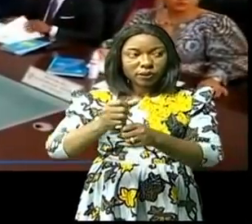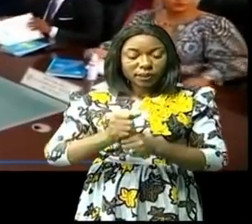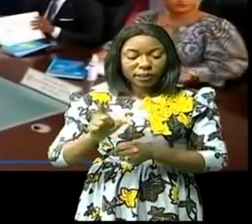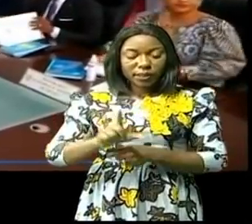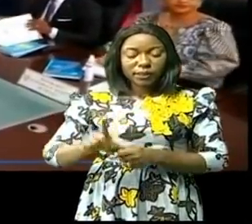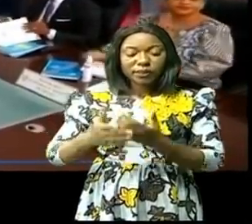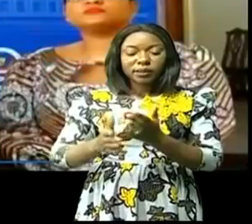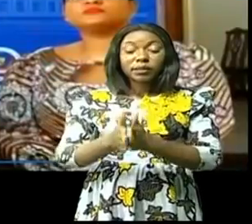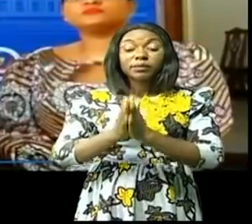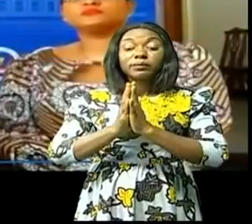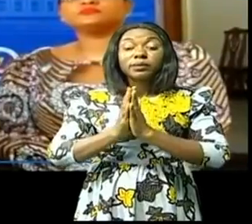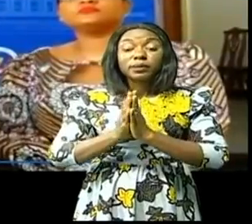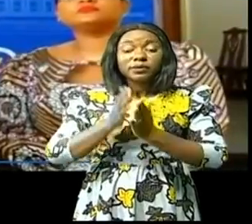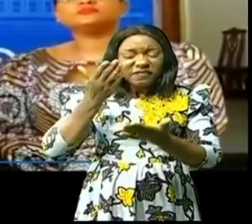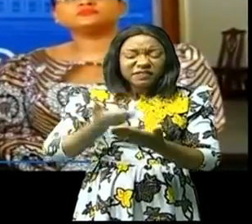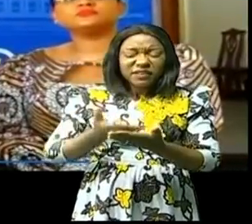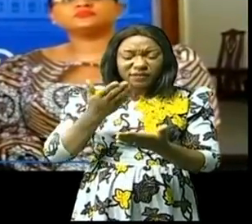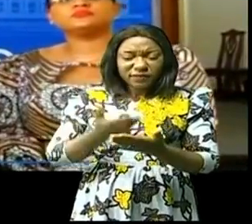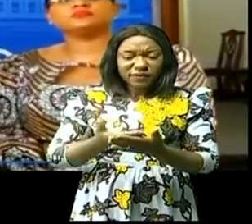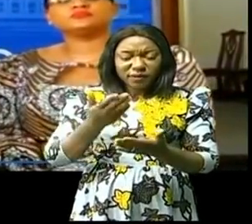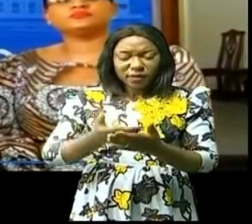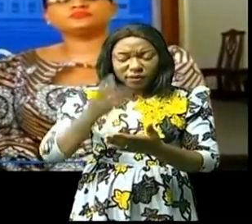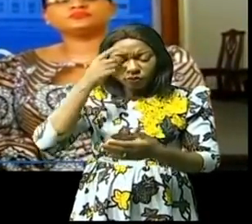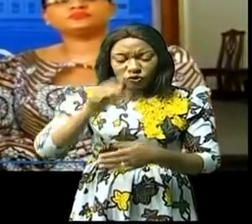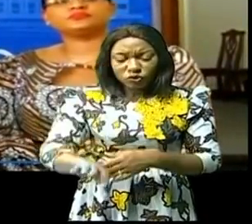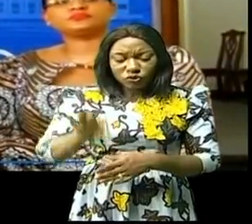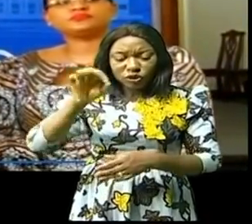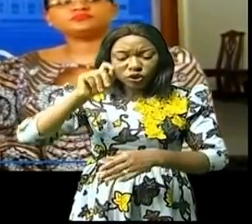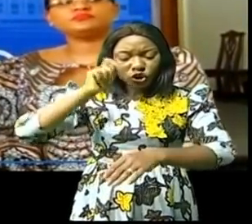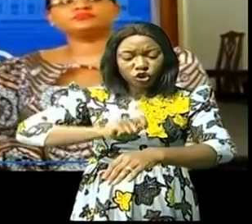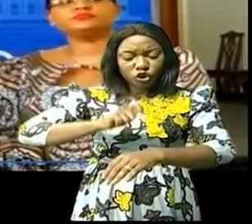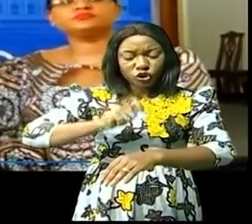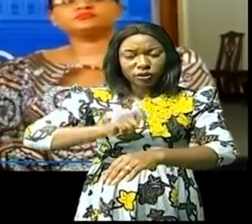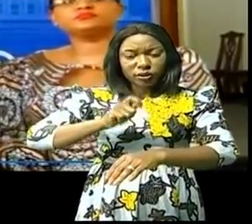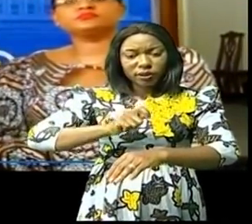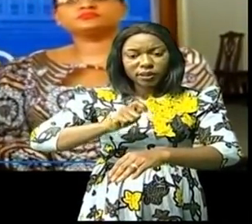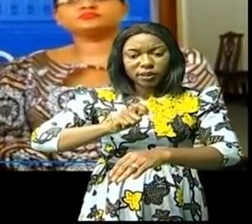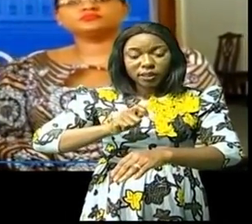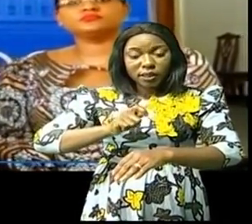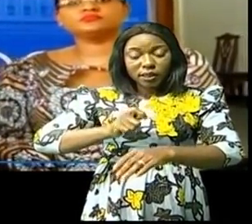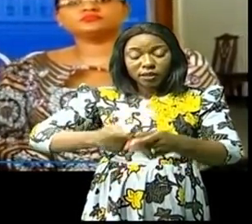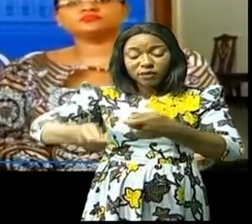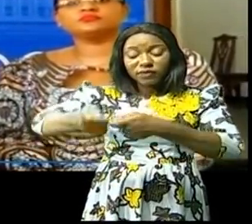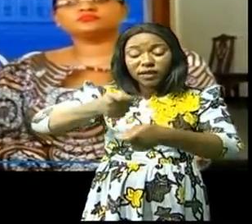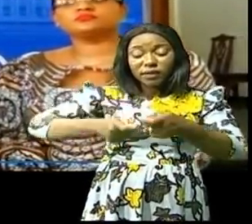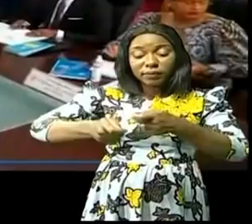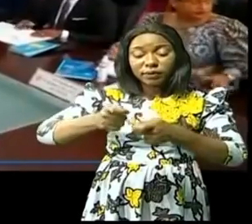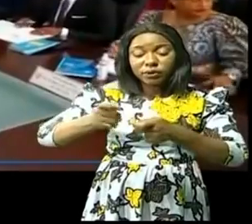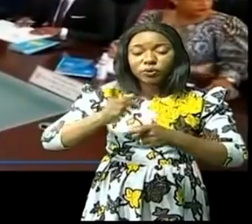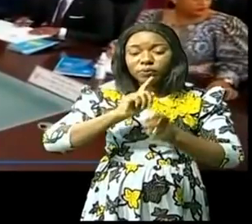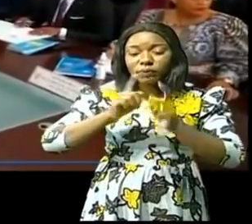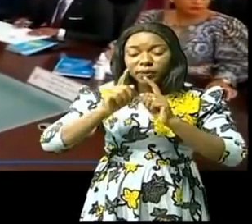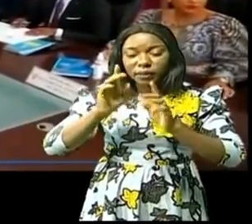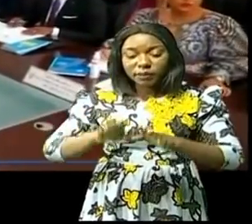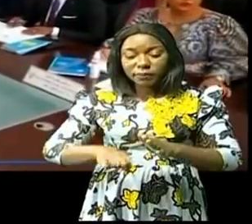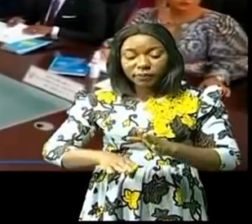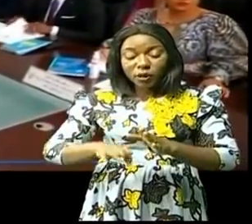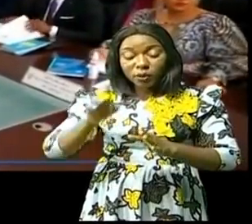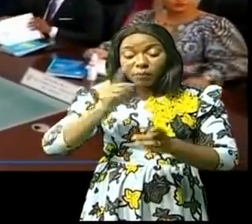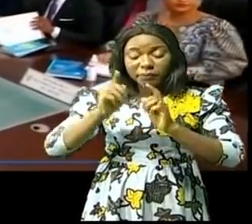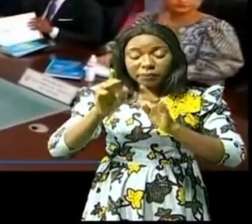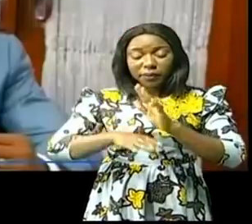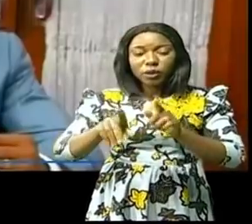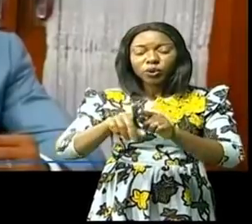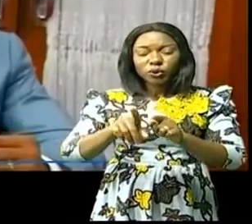nous demandant de convoquer en urgence afin de choisir un juge qui revient du compte du Parlement. D'autres points étaient